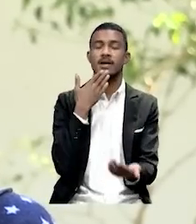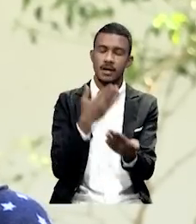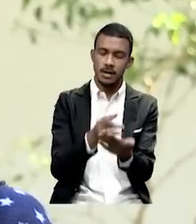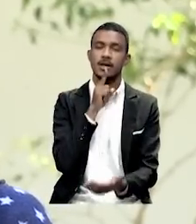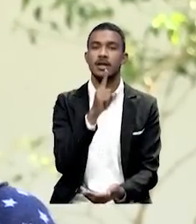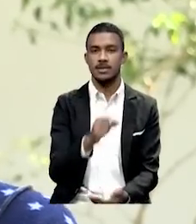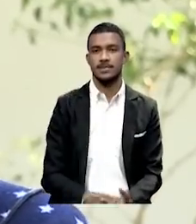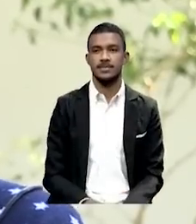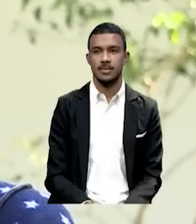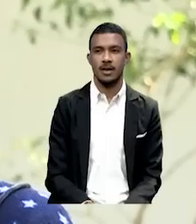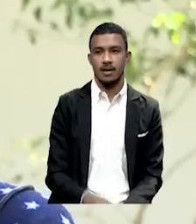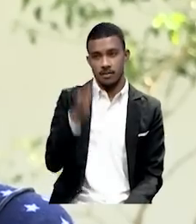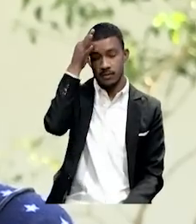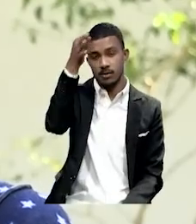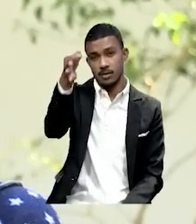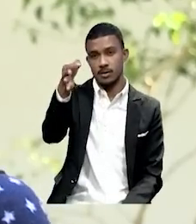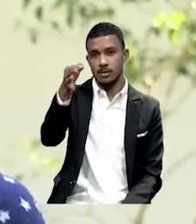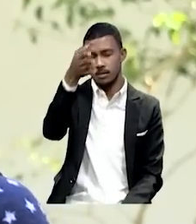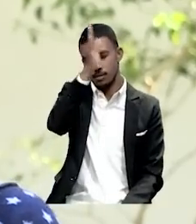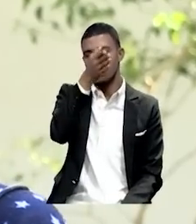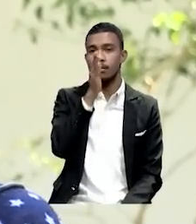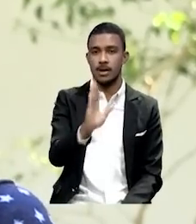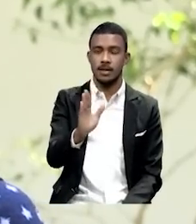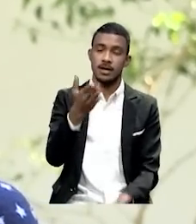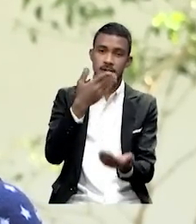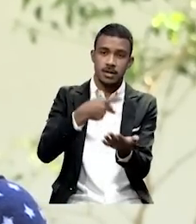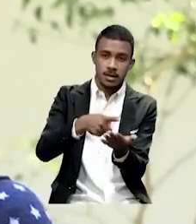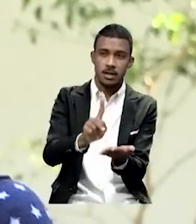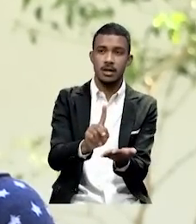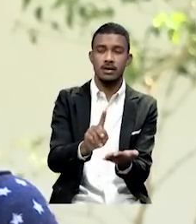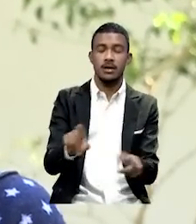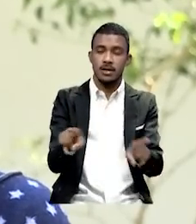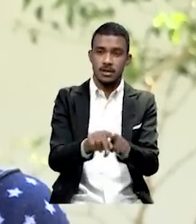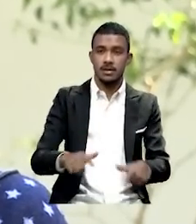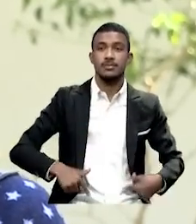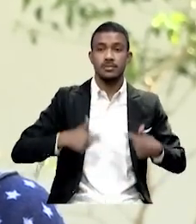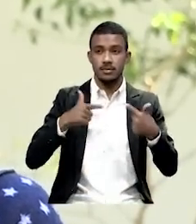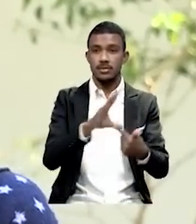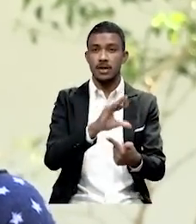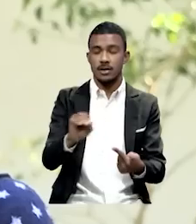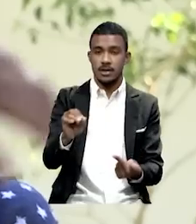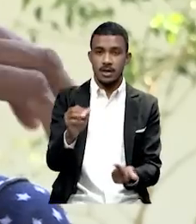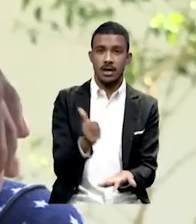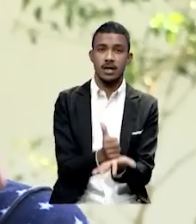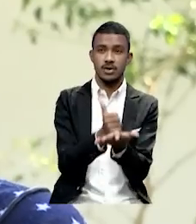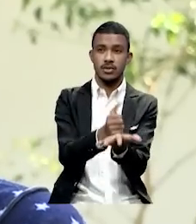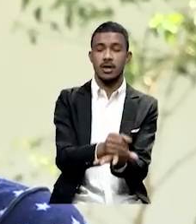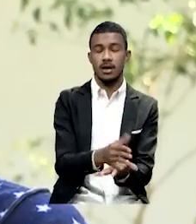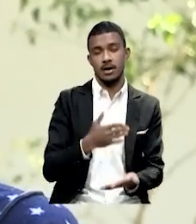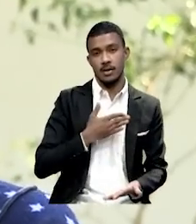mas ni apa bermaru mesin tani apa umuris ni sudah orang ni bafat iya